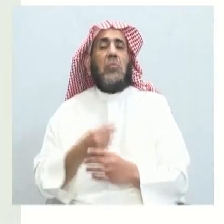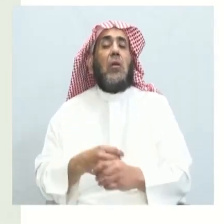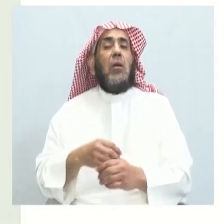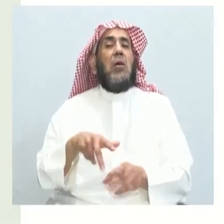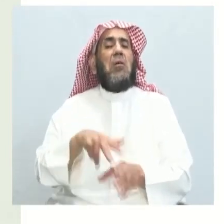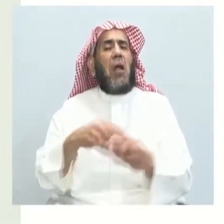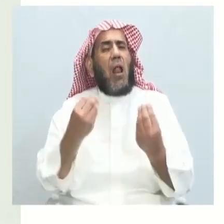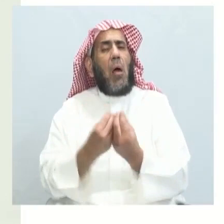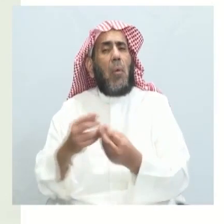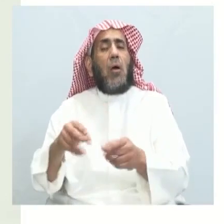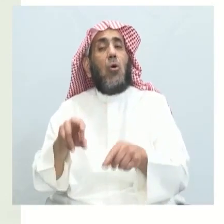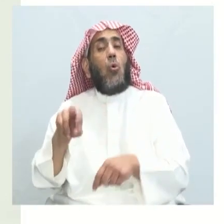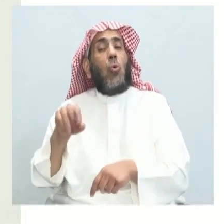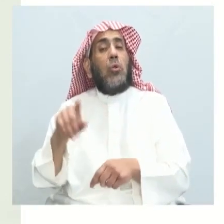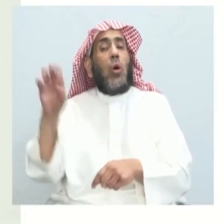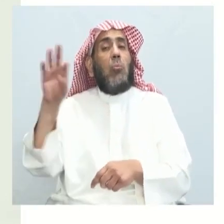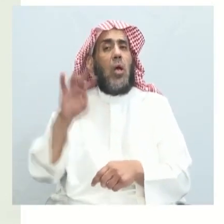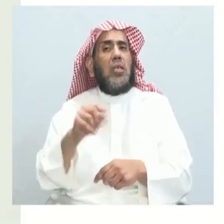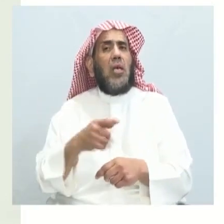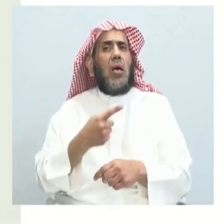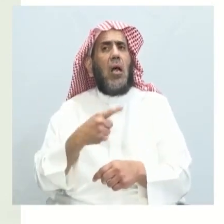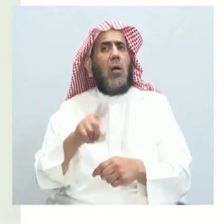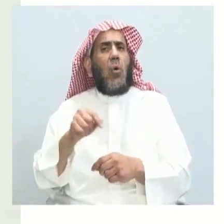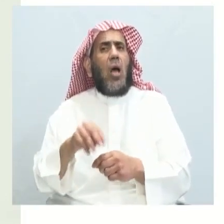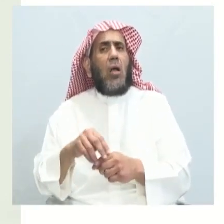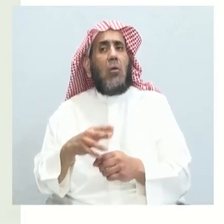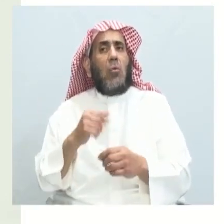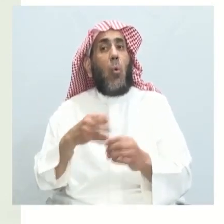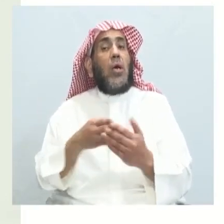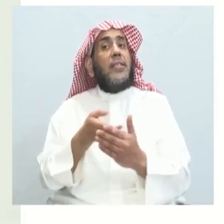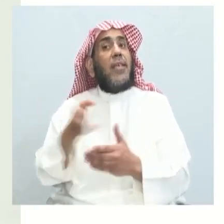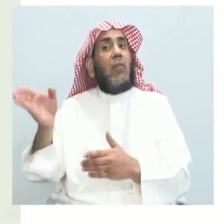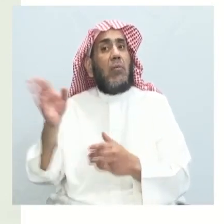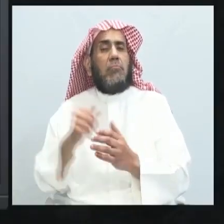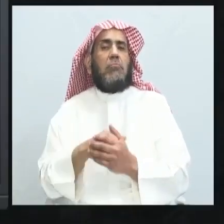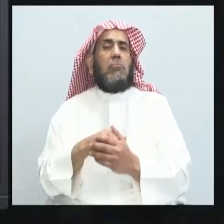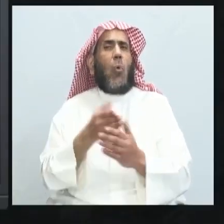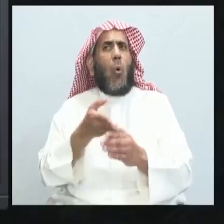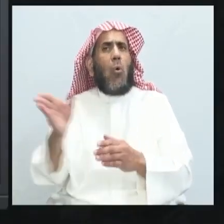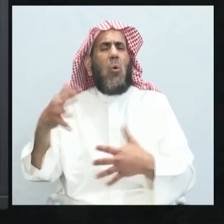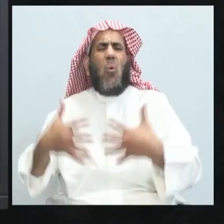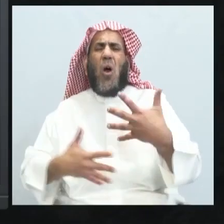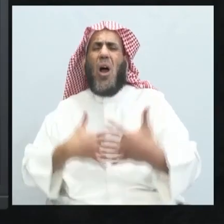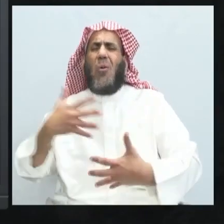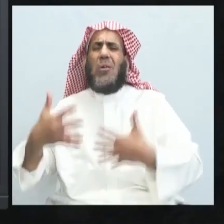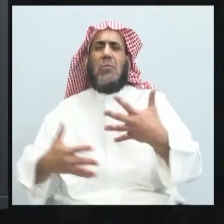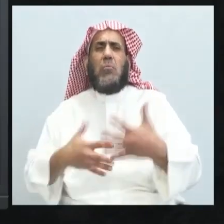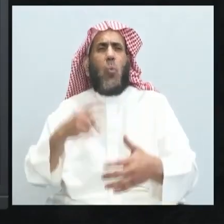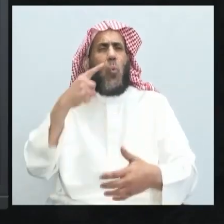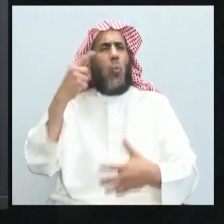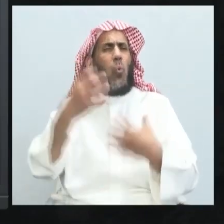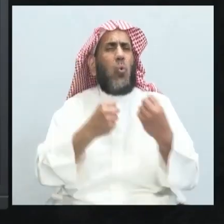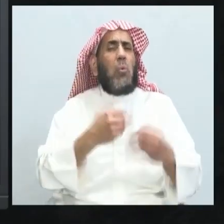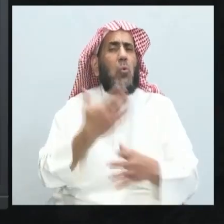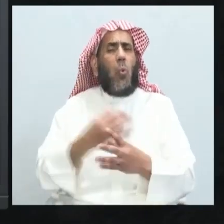رحل بها اخوه المرقش ارادوا ان يخفوا طبعا هو سافر و يعني وحاول ان يجوب الصعاب من